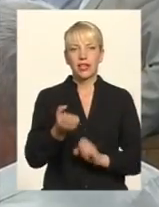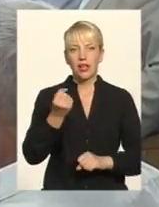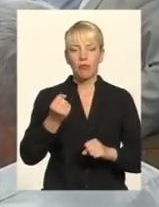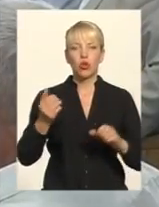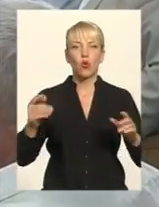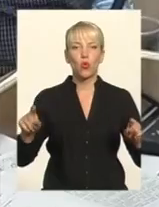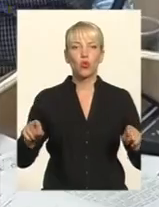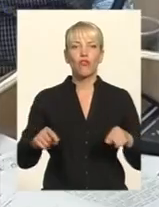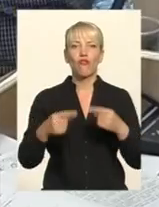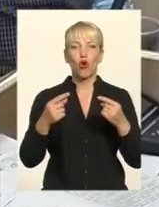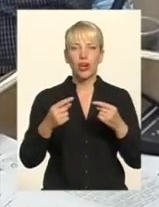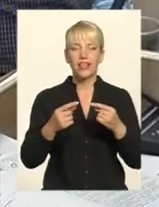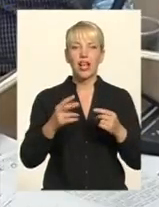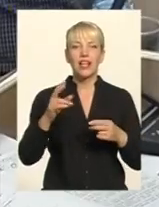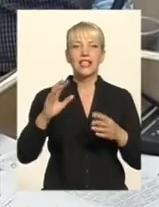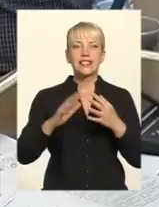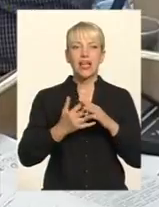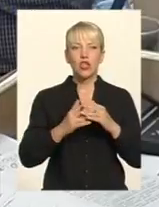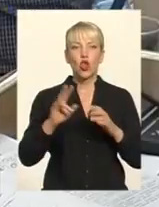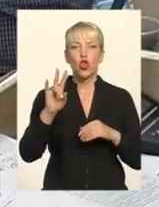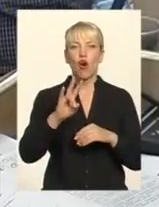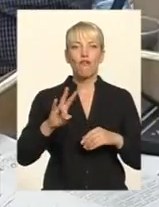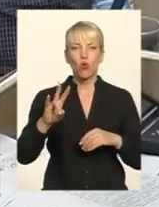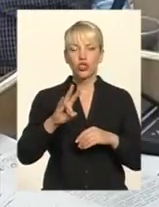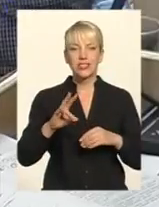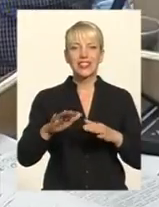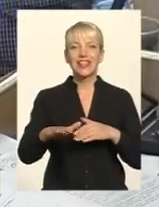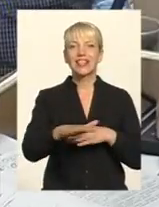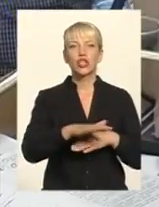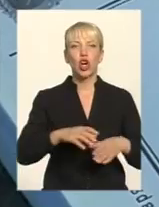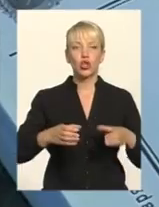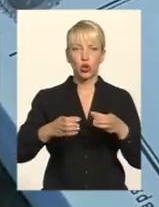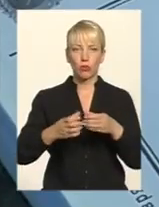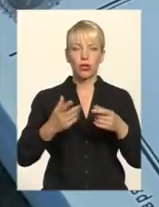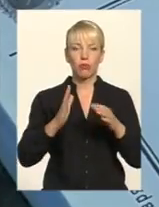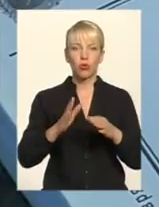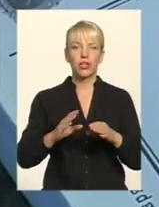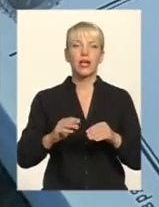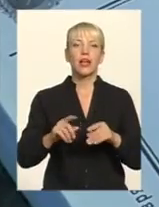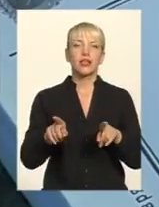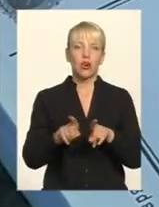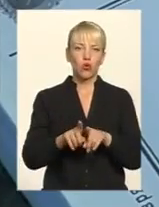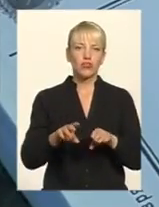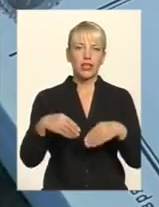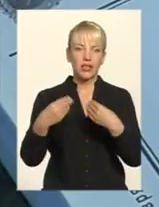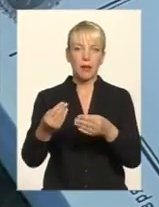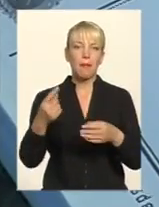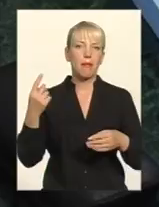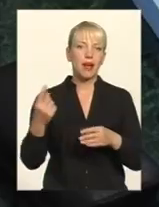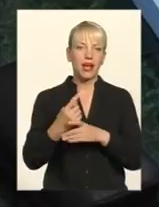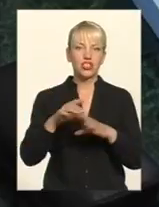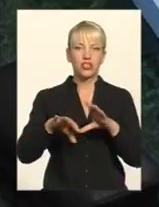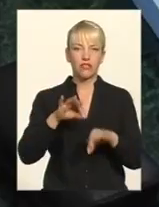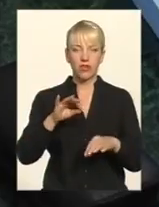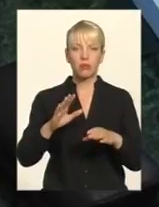об'єднаної територіальної громади з центром у Новій Ушиці. Цим же рішенням були призначені й перші місцеві вибори. До слова, на Хмельниччині вже